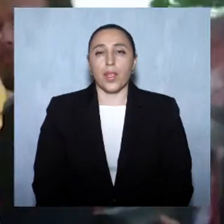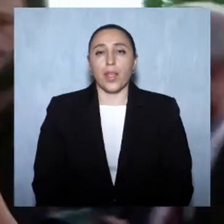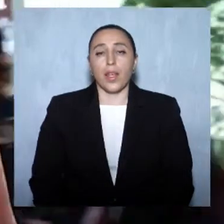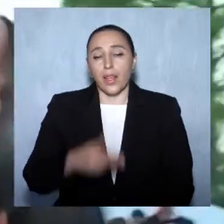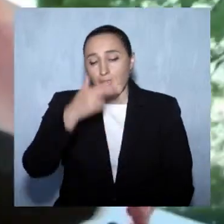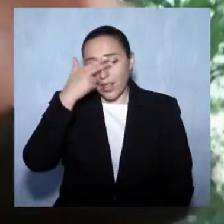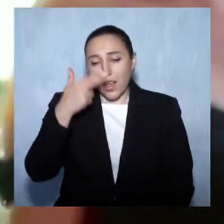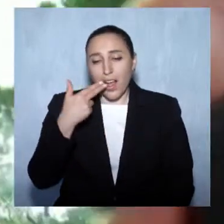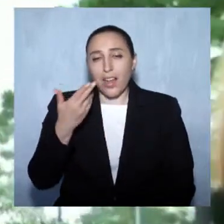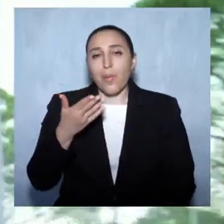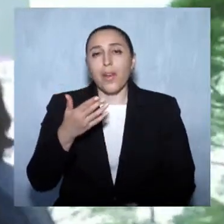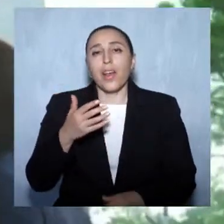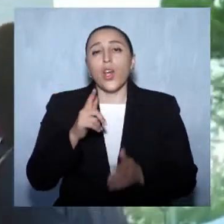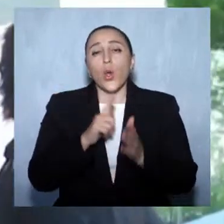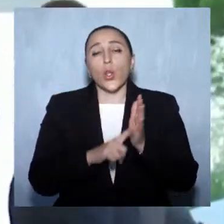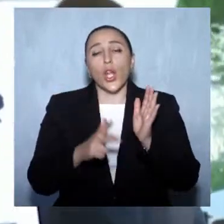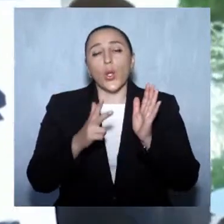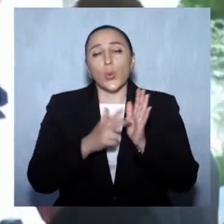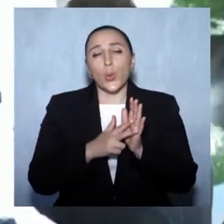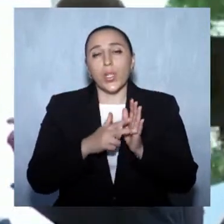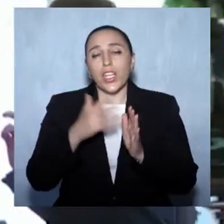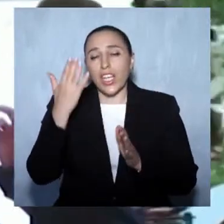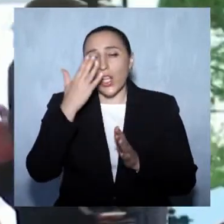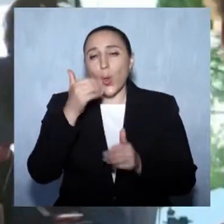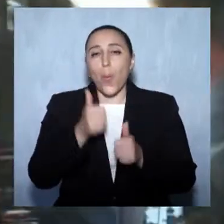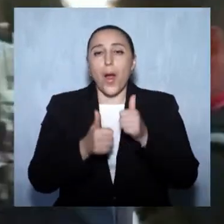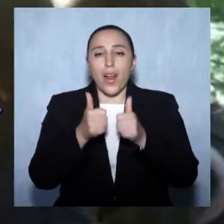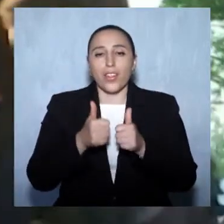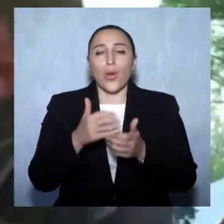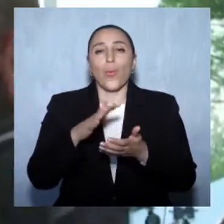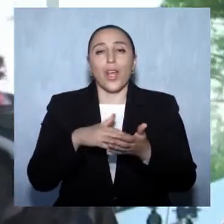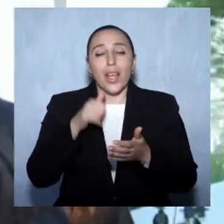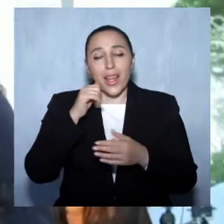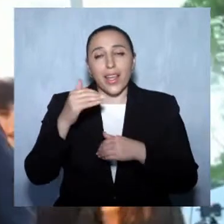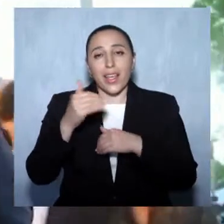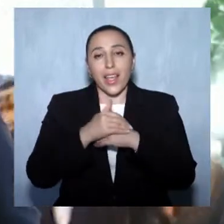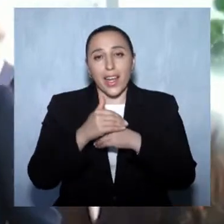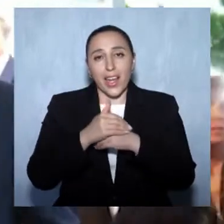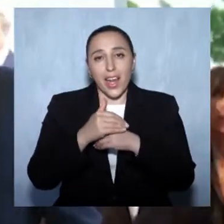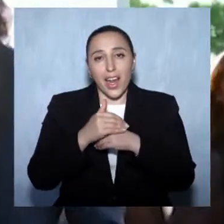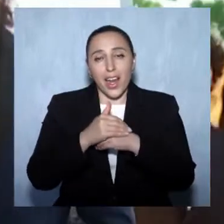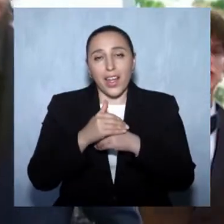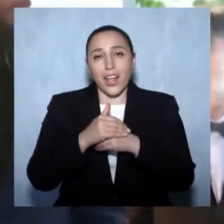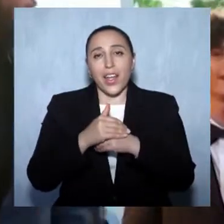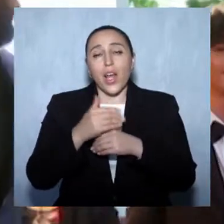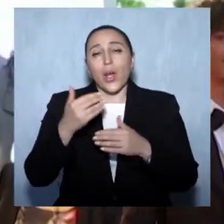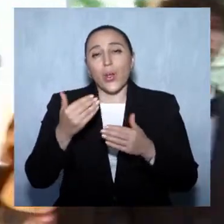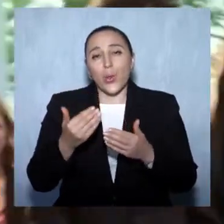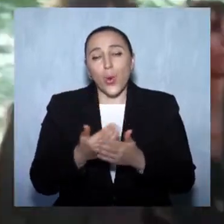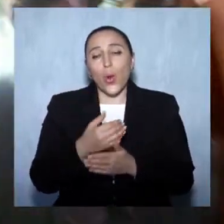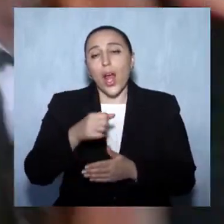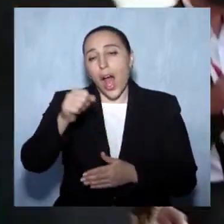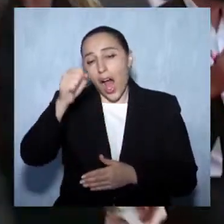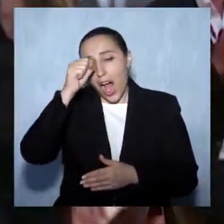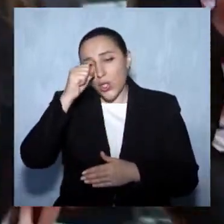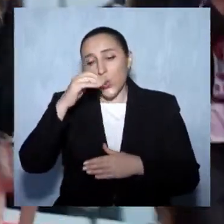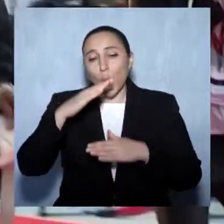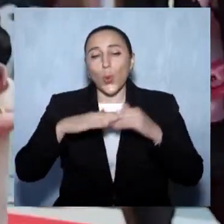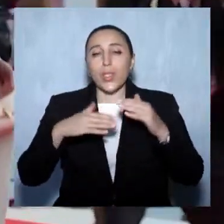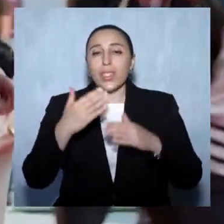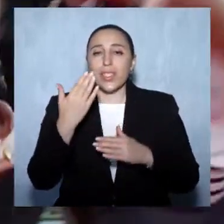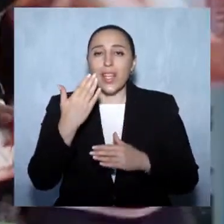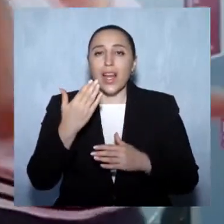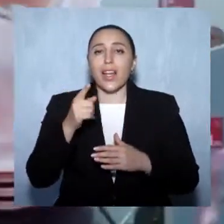Վենետիկում շարունակվում է 78-րդ միջազգային կինոփառատոնը, 3 երեկոյան դրա շրջանակներում իր նոր «Աստծո ձեռքը» կոչվող ֆիլմն